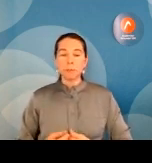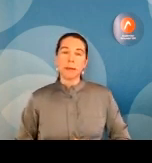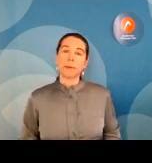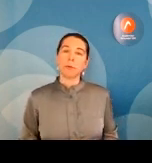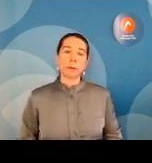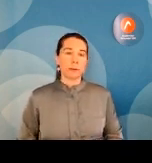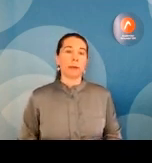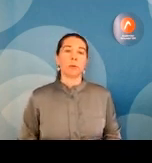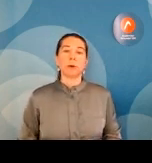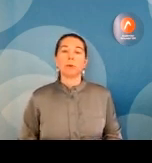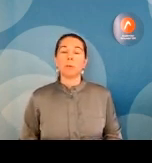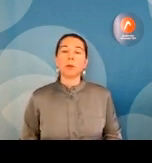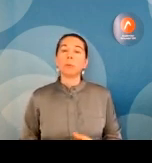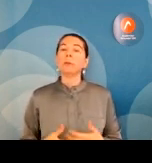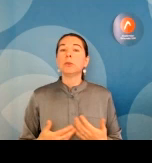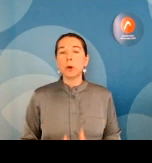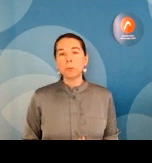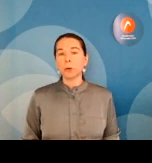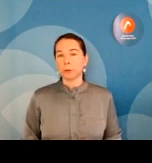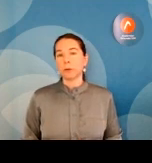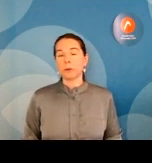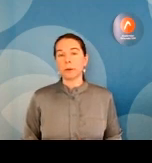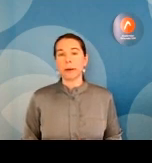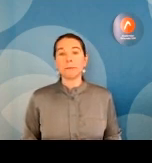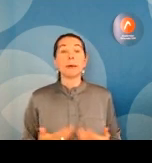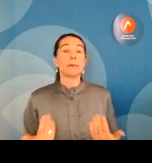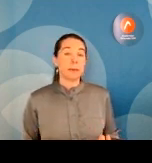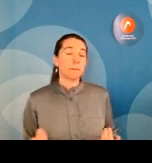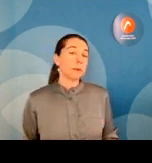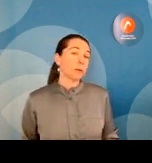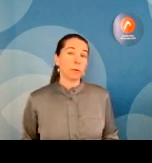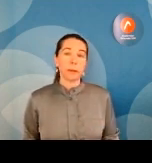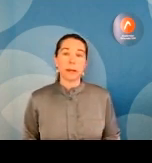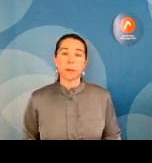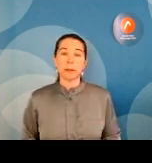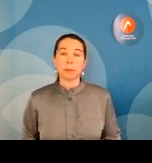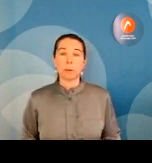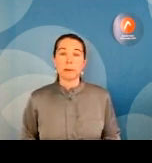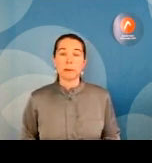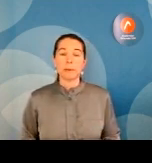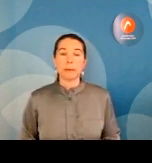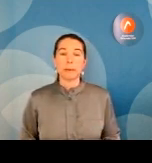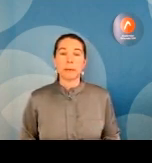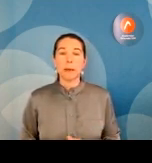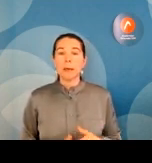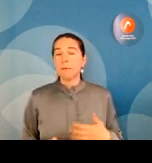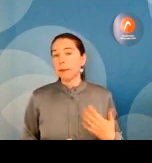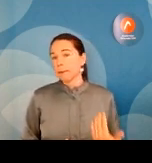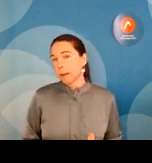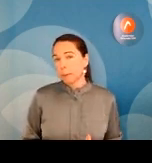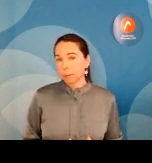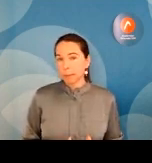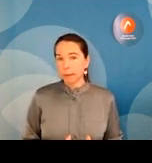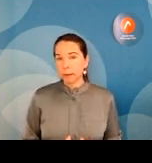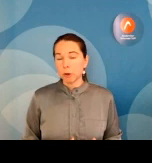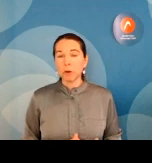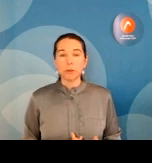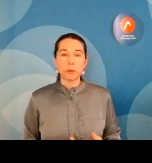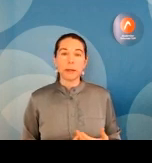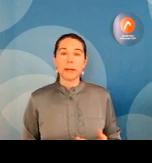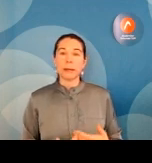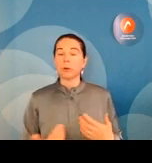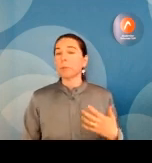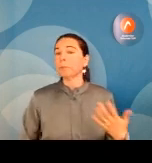vi ha medarbetare som presterar så bra som möjligt, då behöver de kunna få vara sig själva samtidigt som de kan arbeta på det bästa sättet. Vi är snabba på att mäta